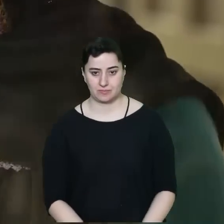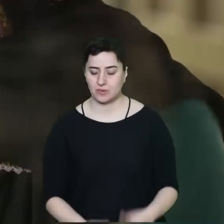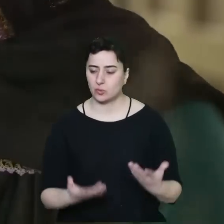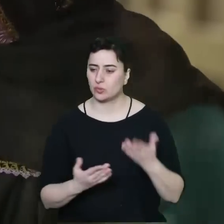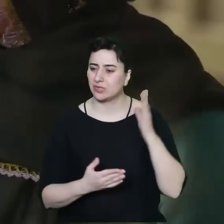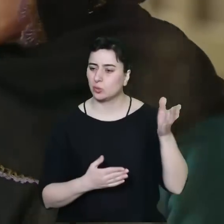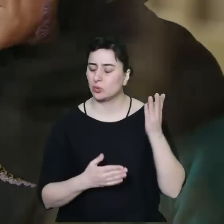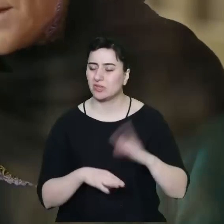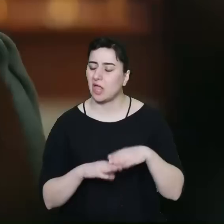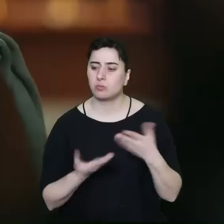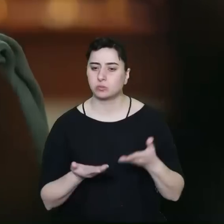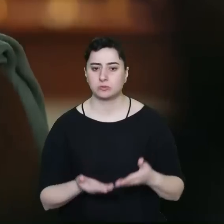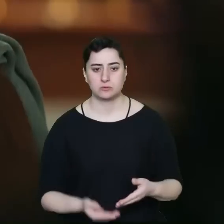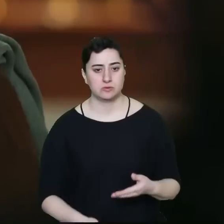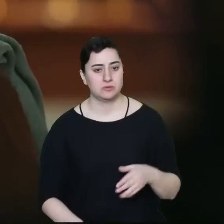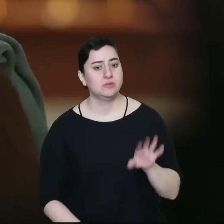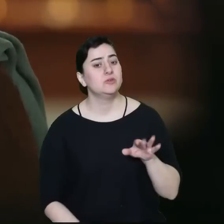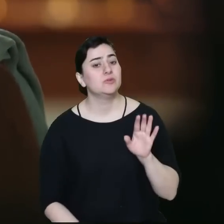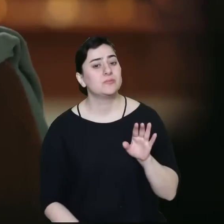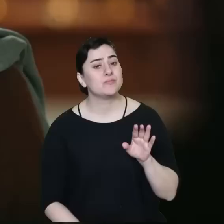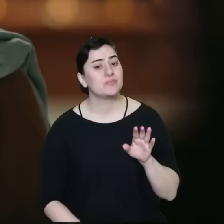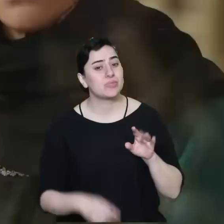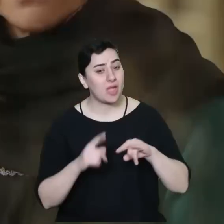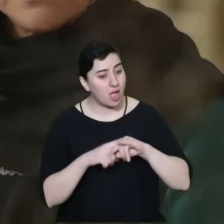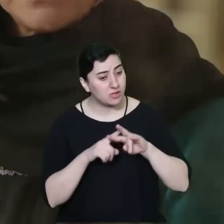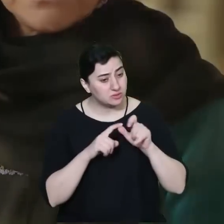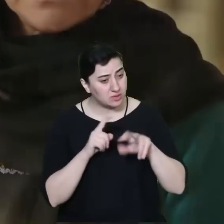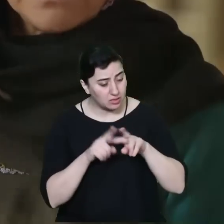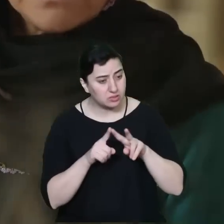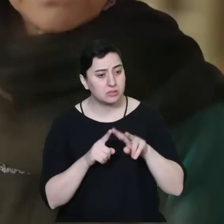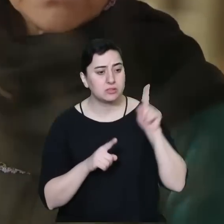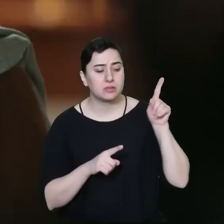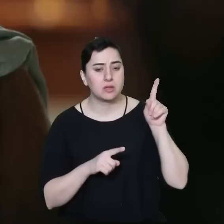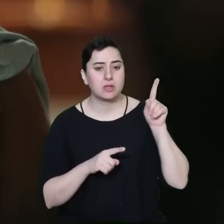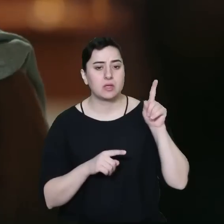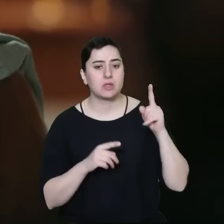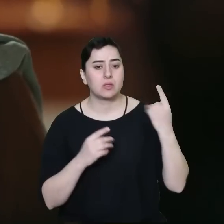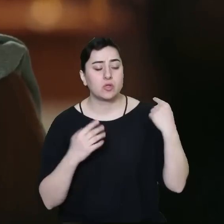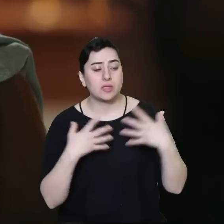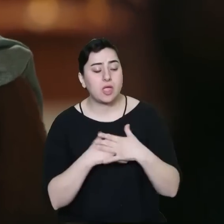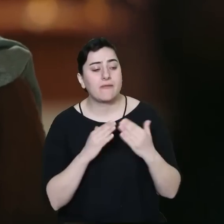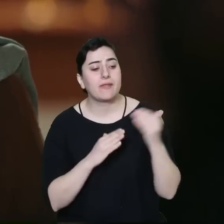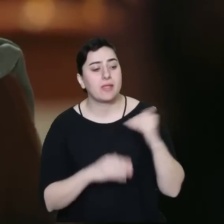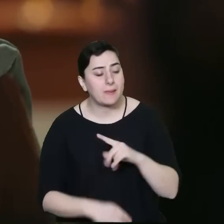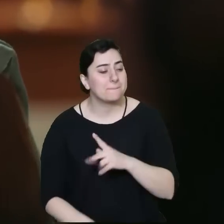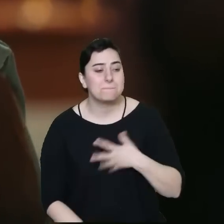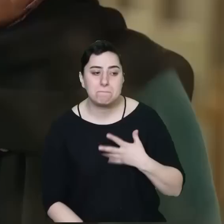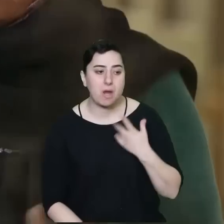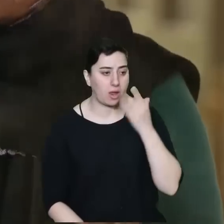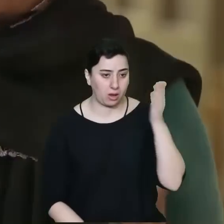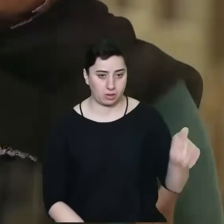Yine ne işler çeviriyor bu kız? La. Hasan Ali abi gece eve gelmedi. Merak etti